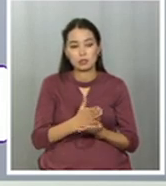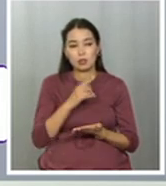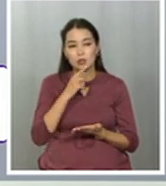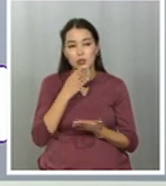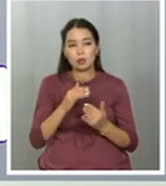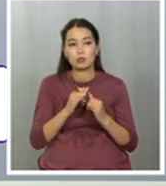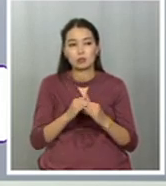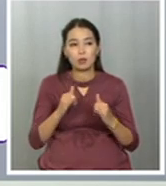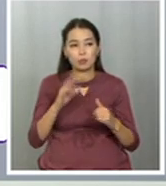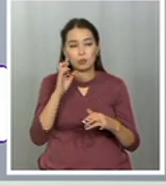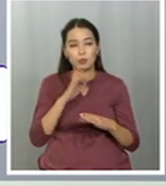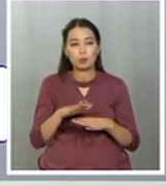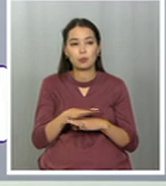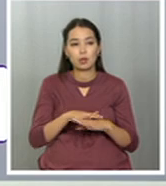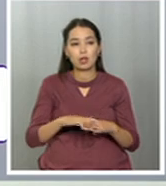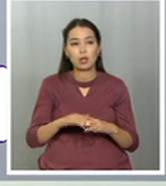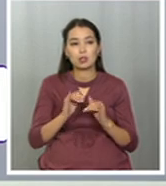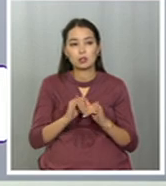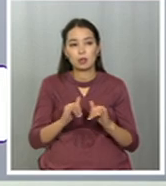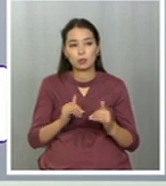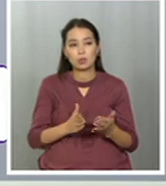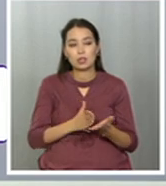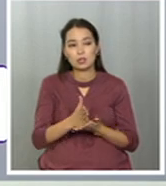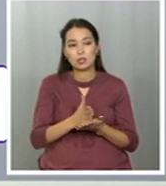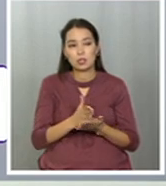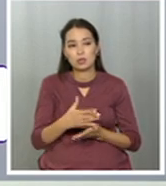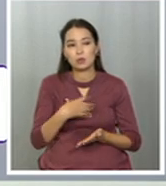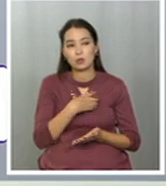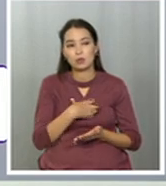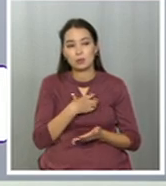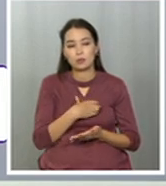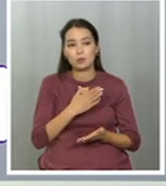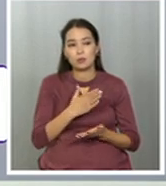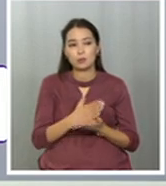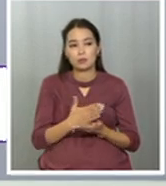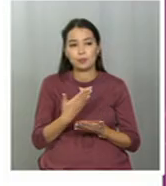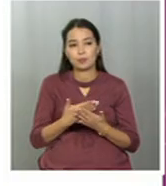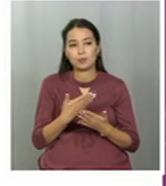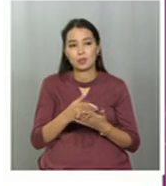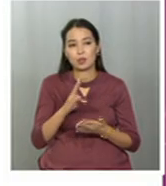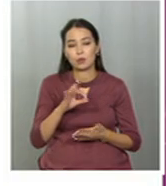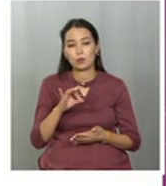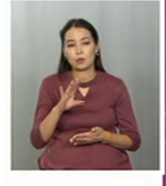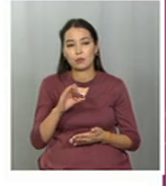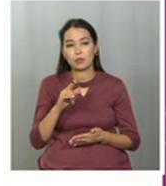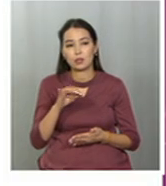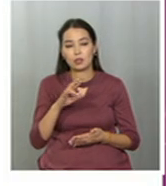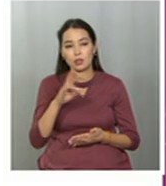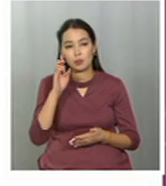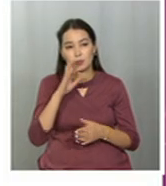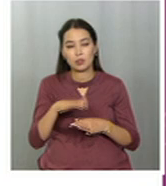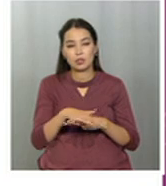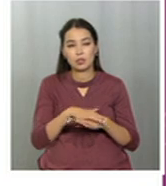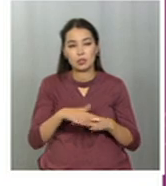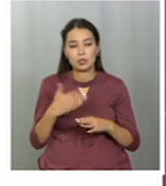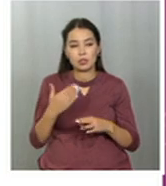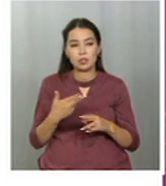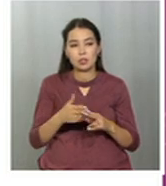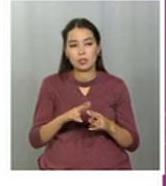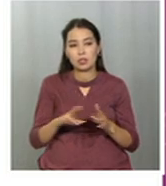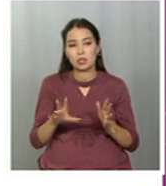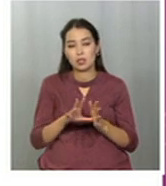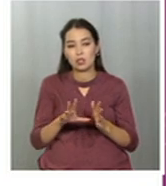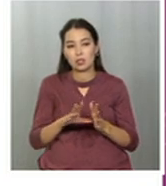мемлекет дамуының стратегиялық маңыздылығын атқарады. Мысалы, Норвегия мемлекетін алатын болсақ, Норвегия мемлекетінің электр